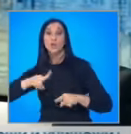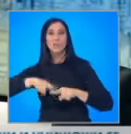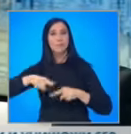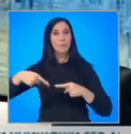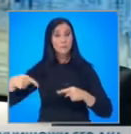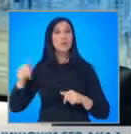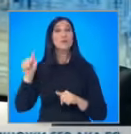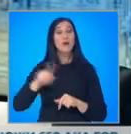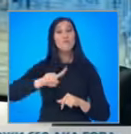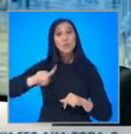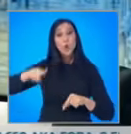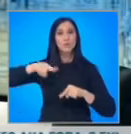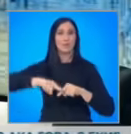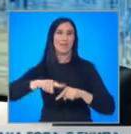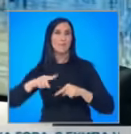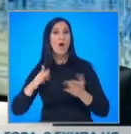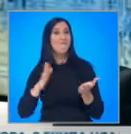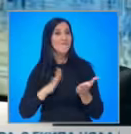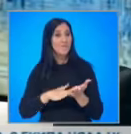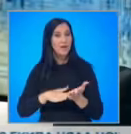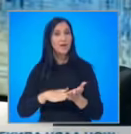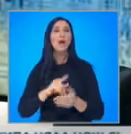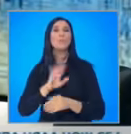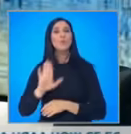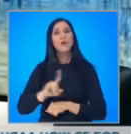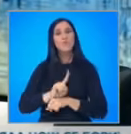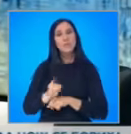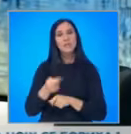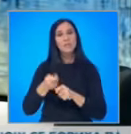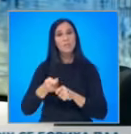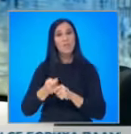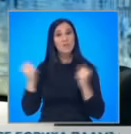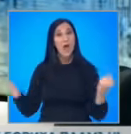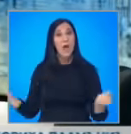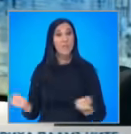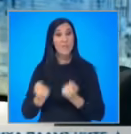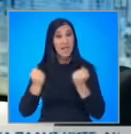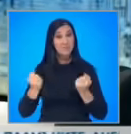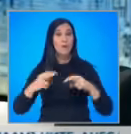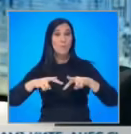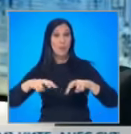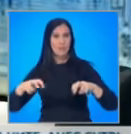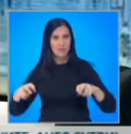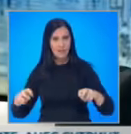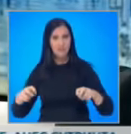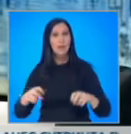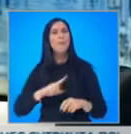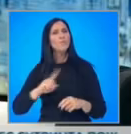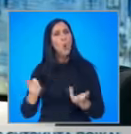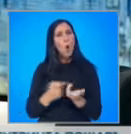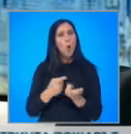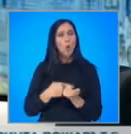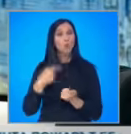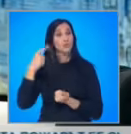Това досъдебно производство е факт. По него и в момента се извършват активни действия по разследването. И доколкото